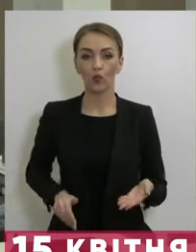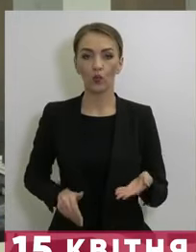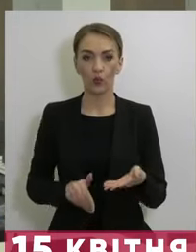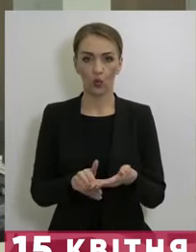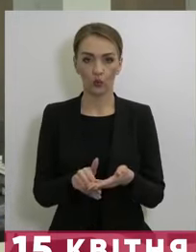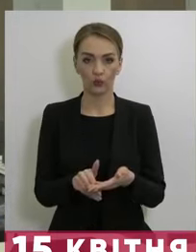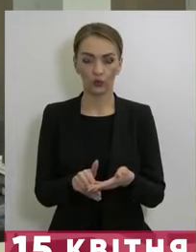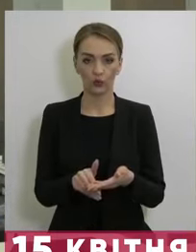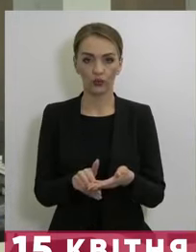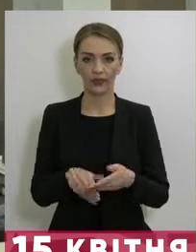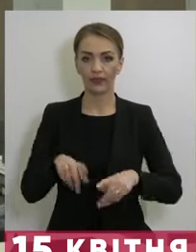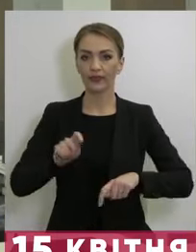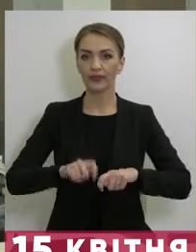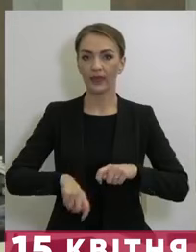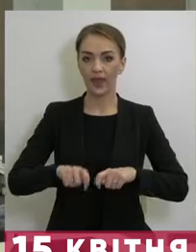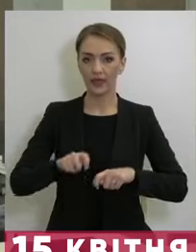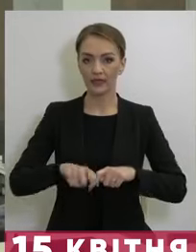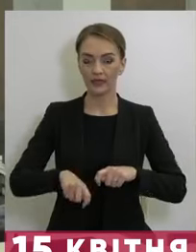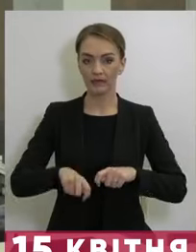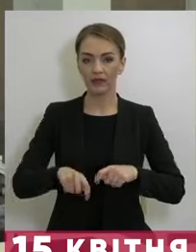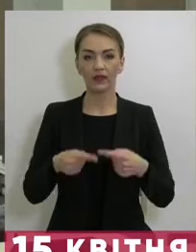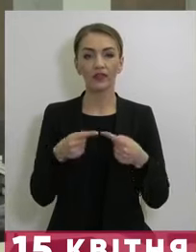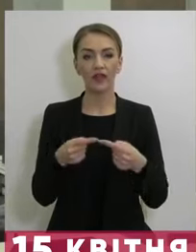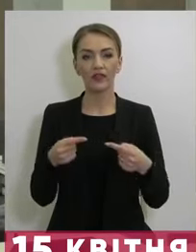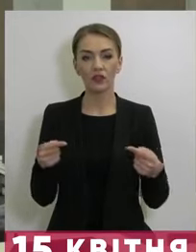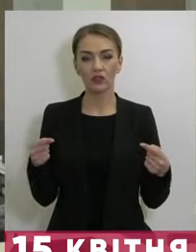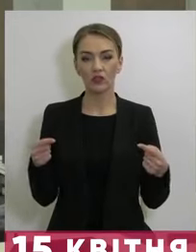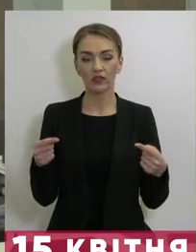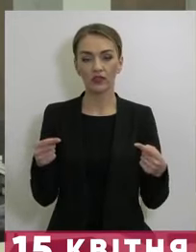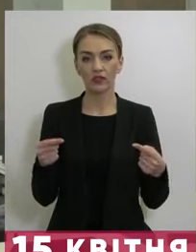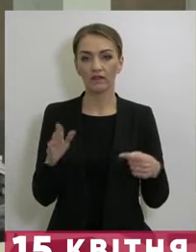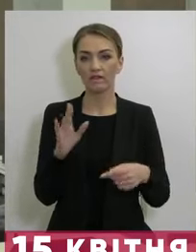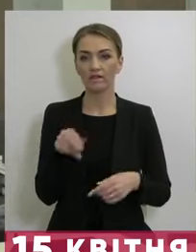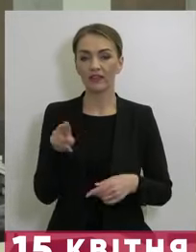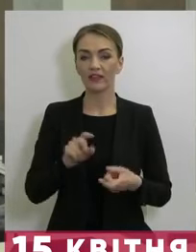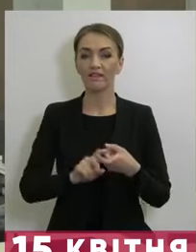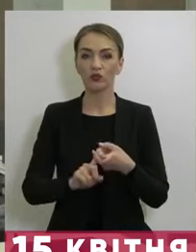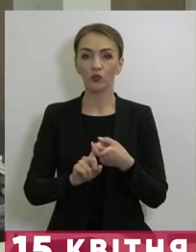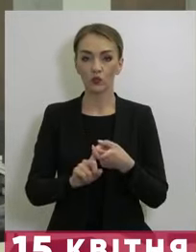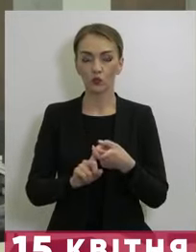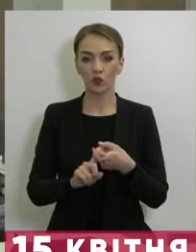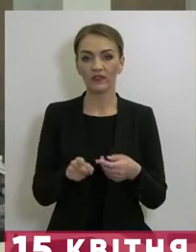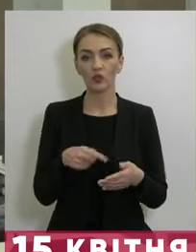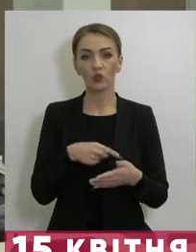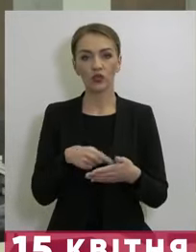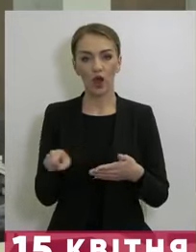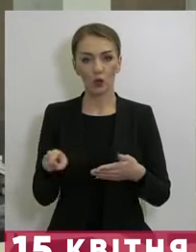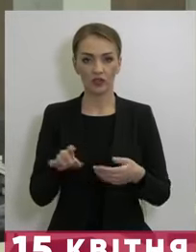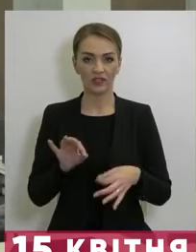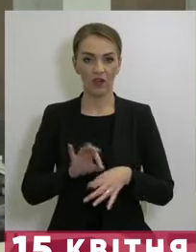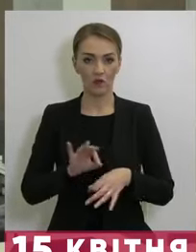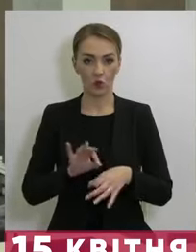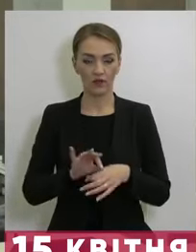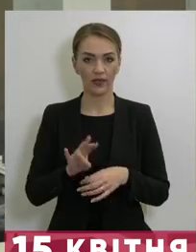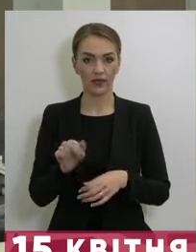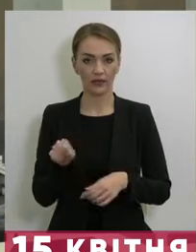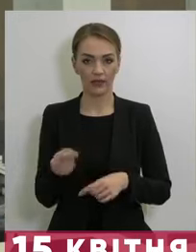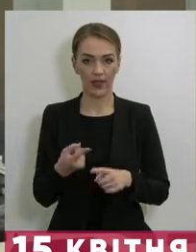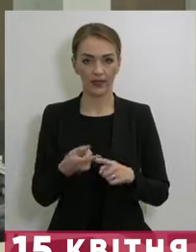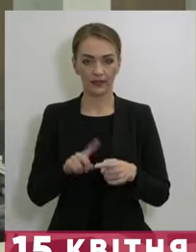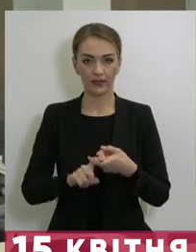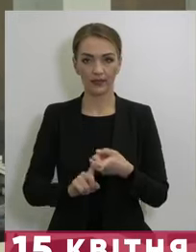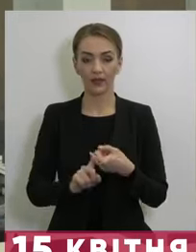допомогою тестів на інші види вірусу, виключаючи захворювання на них.